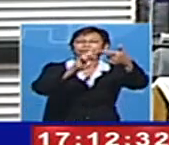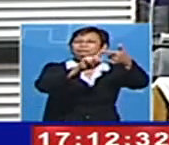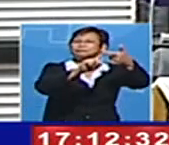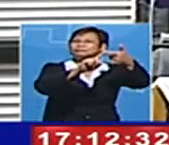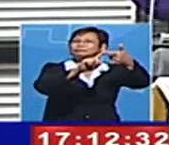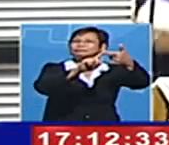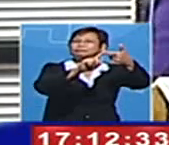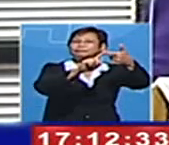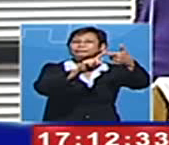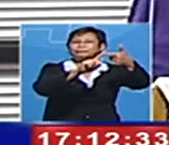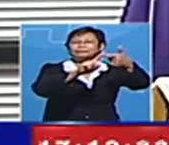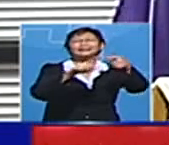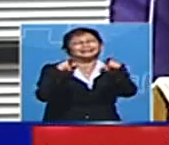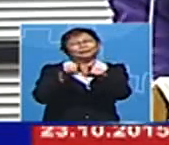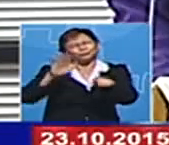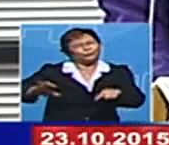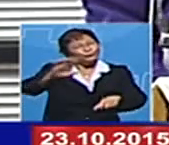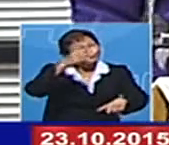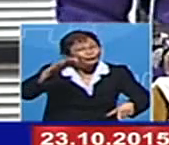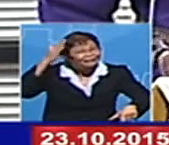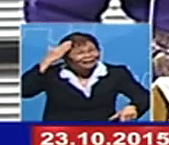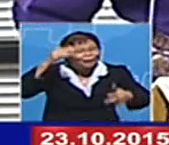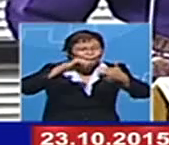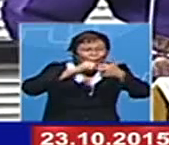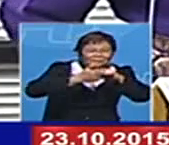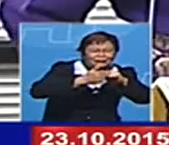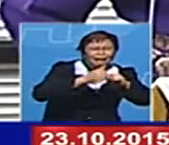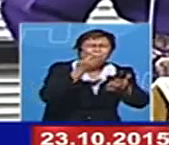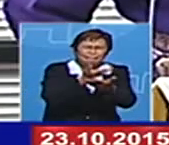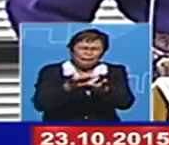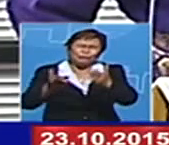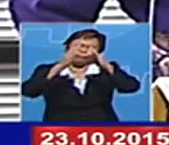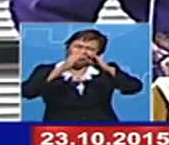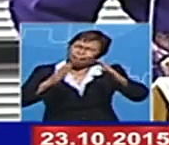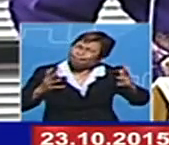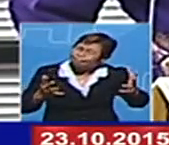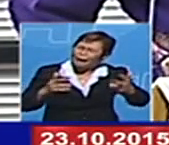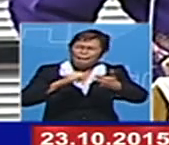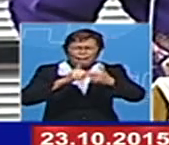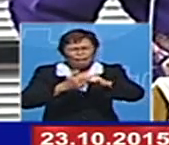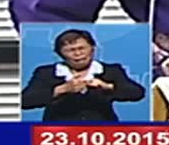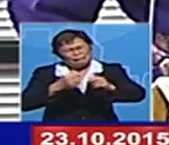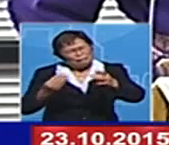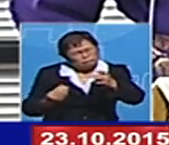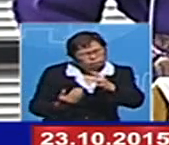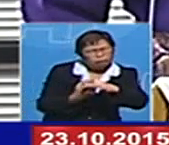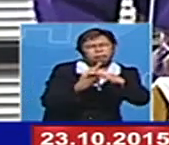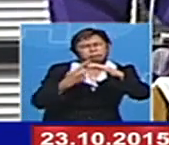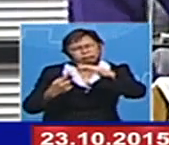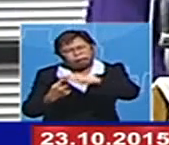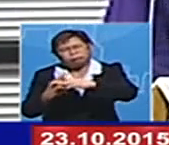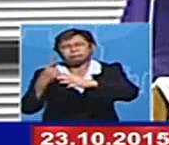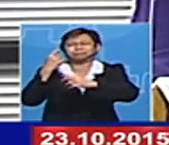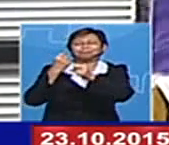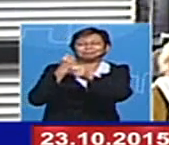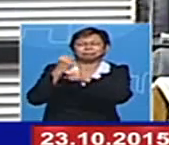kedua seperti kita tahu isu pemilikan rumah adalah isu yang sering dibangkitkan semenjak berapa